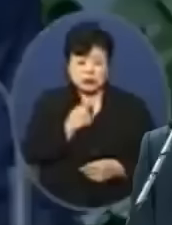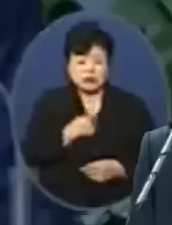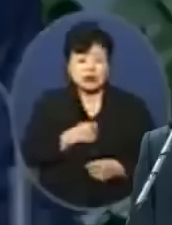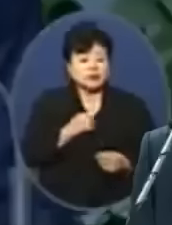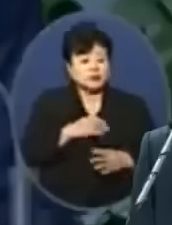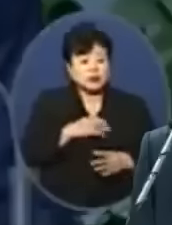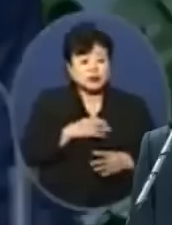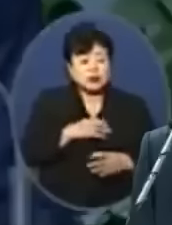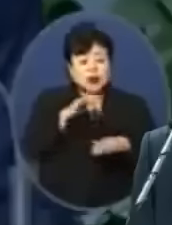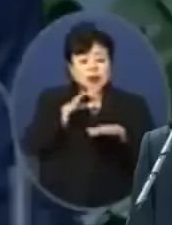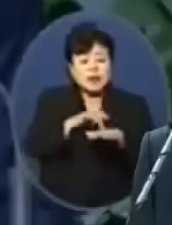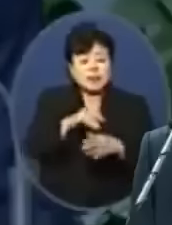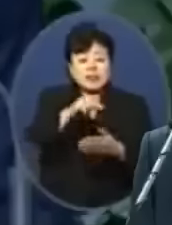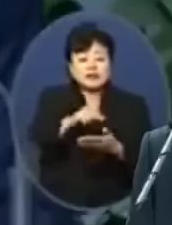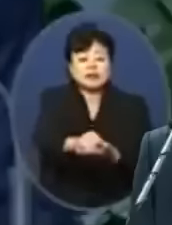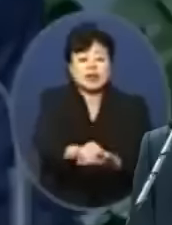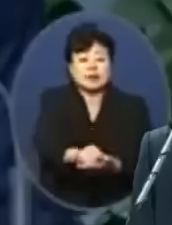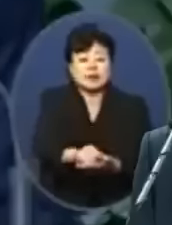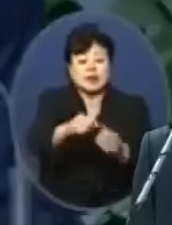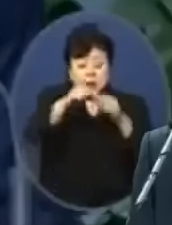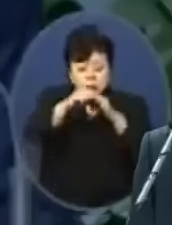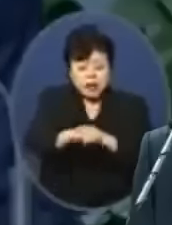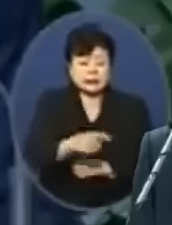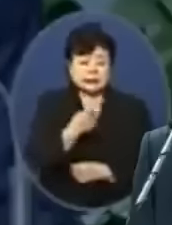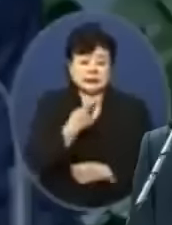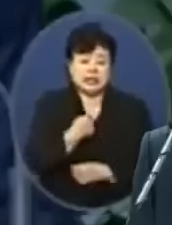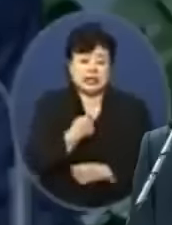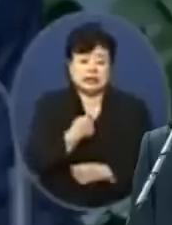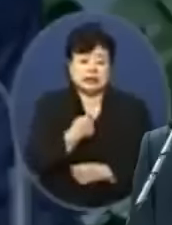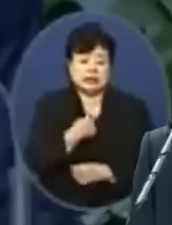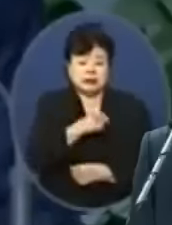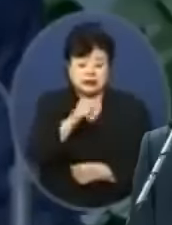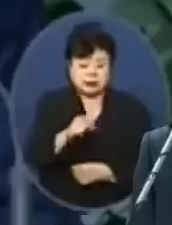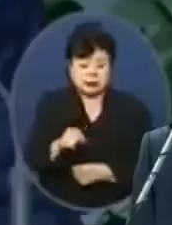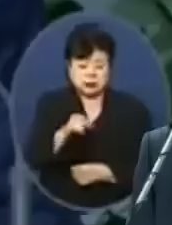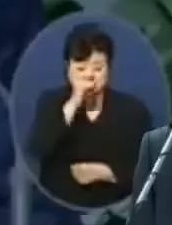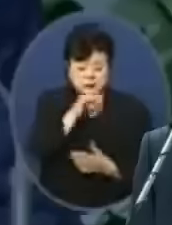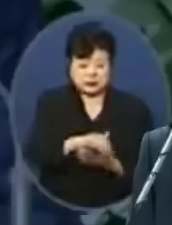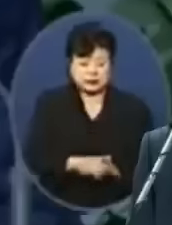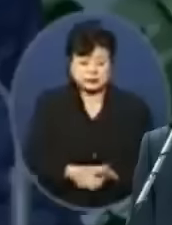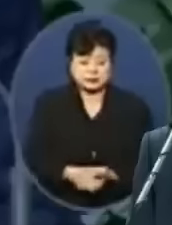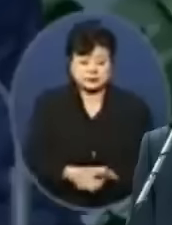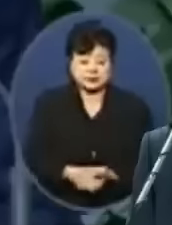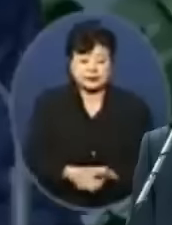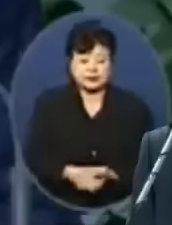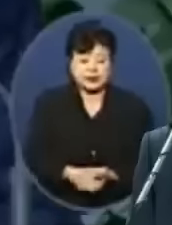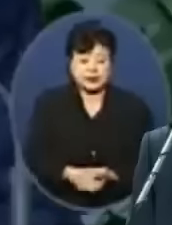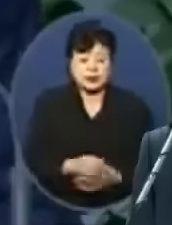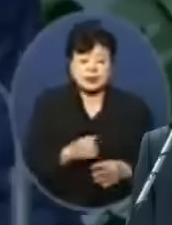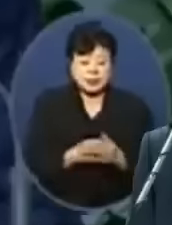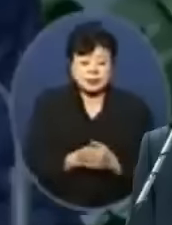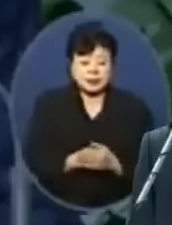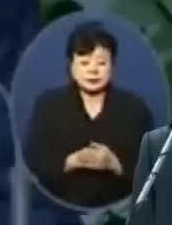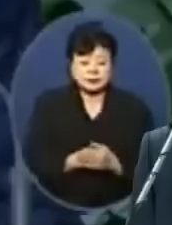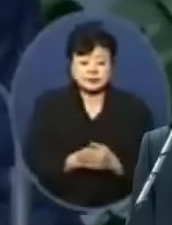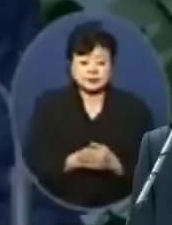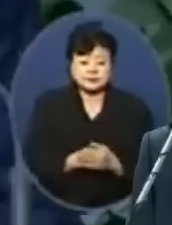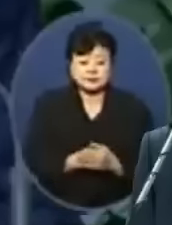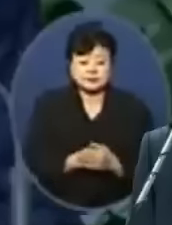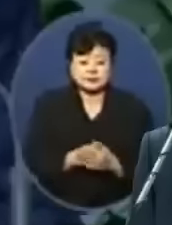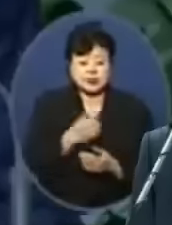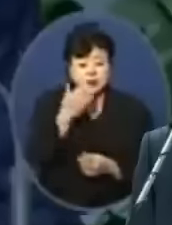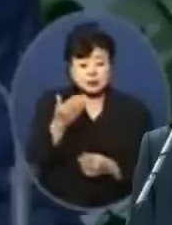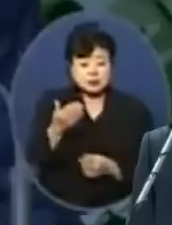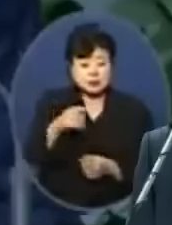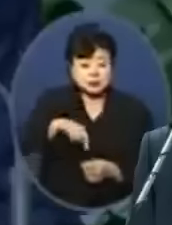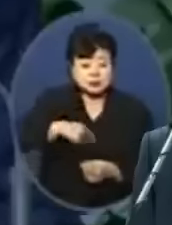무서워했어서 마귀에게 잡혀서 패가망신한 것을 우리 성경에는 볼 수 있는 것입니다. 그러므로